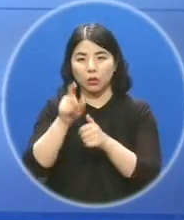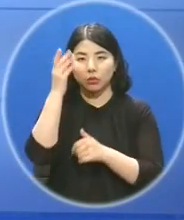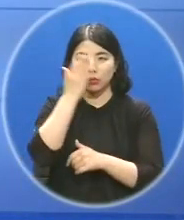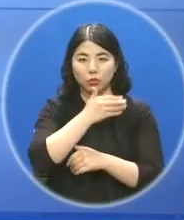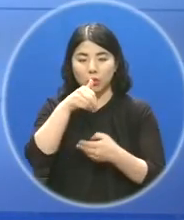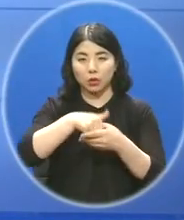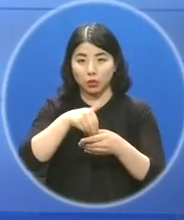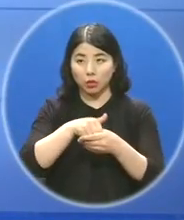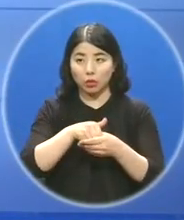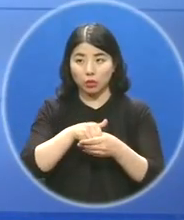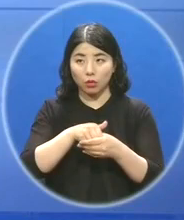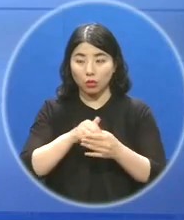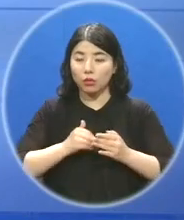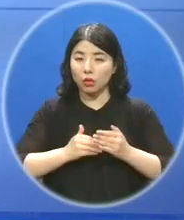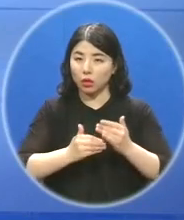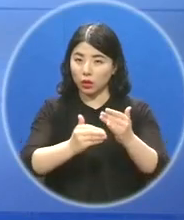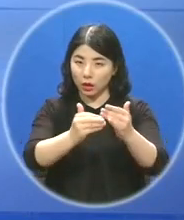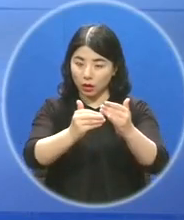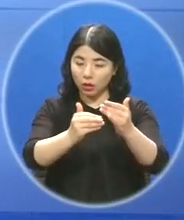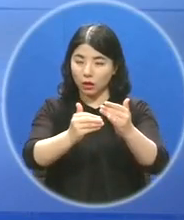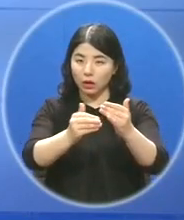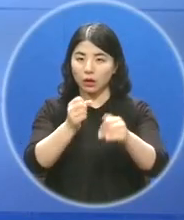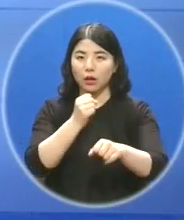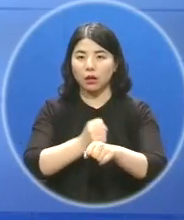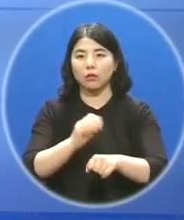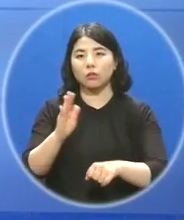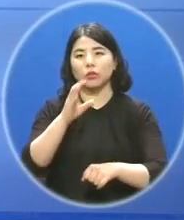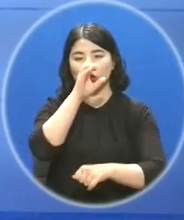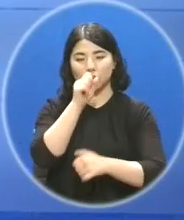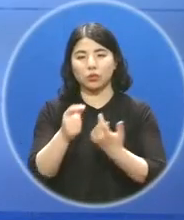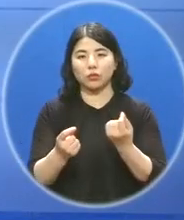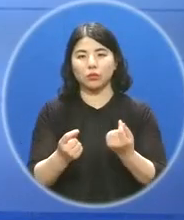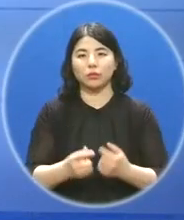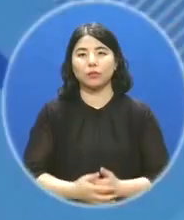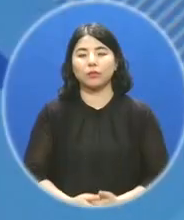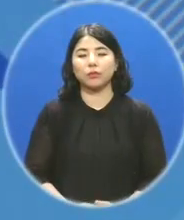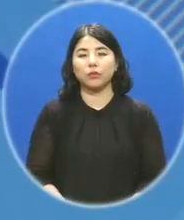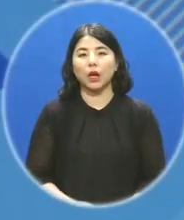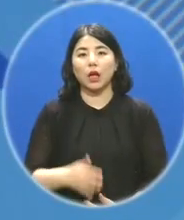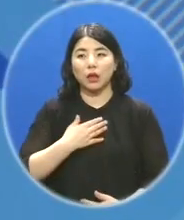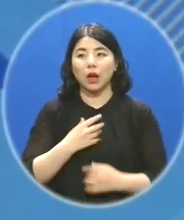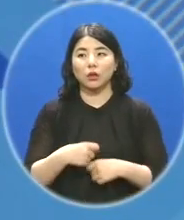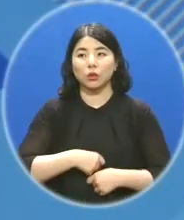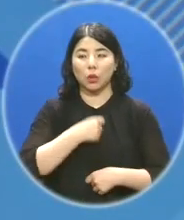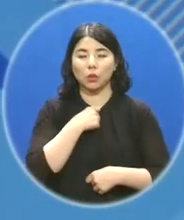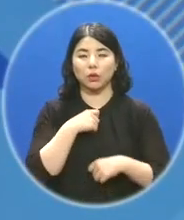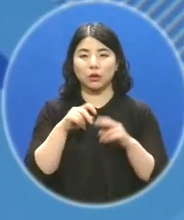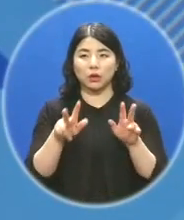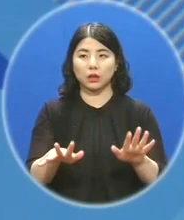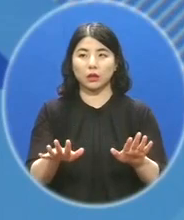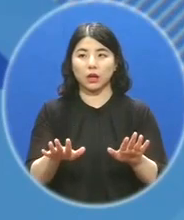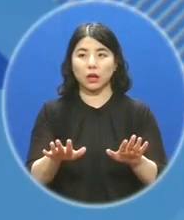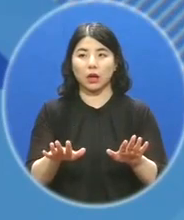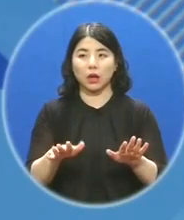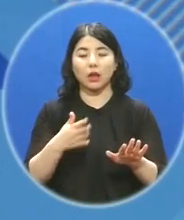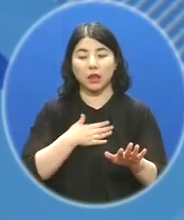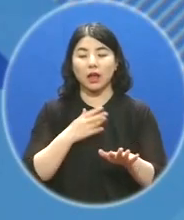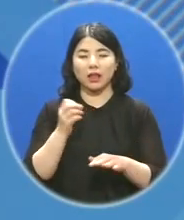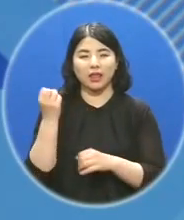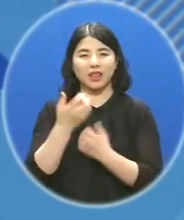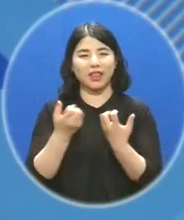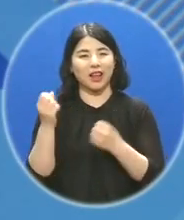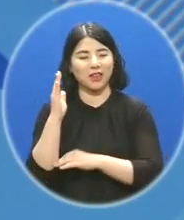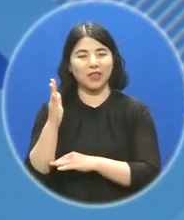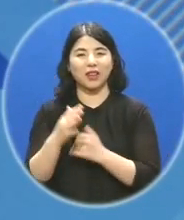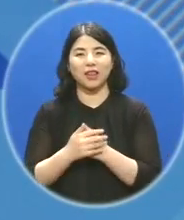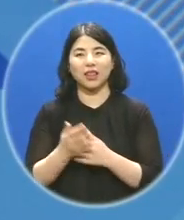선거 이렇게 좀 그 진행이 됐으면 합니다. 네, 저는 사실은 제가 이제 그 이건 이제 여담이긴 한데